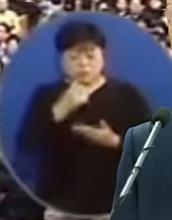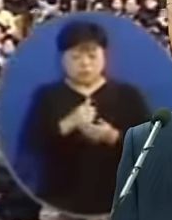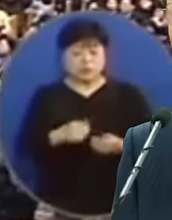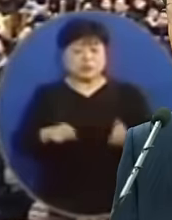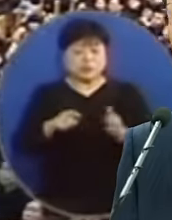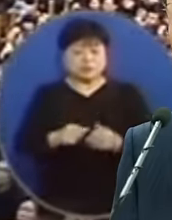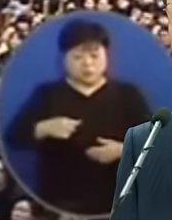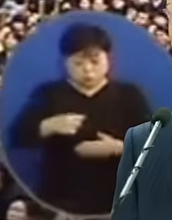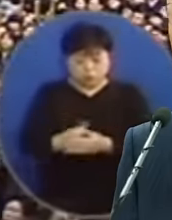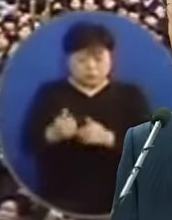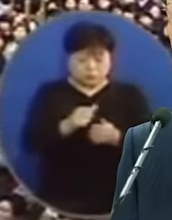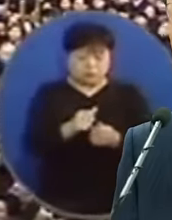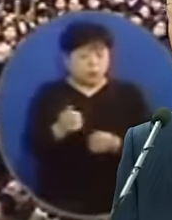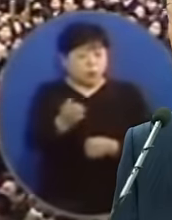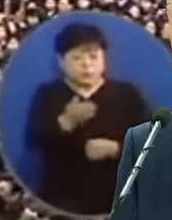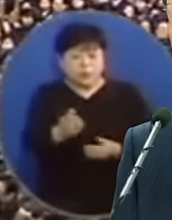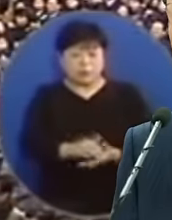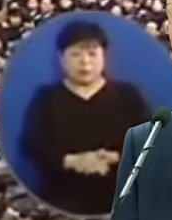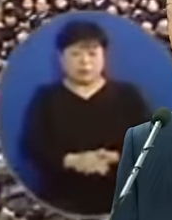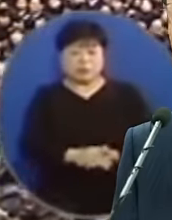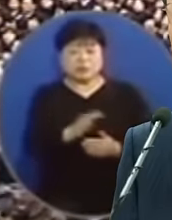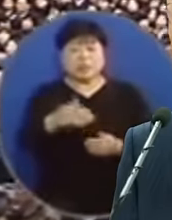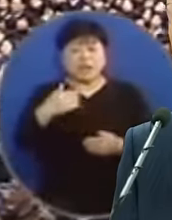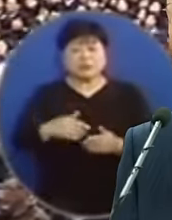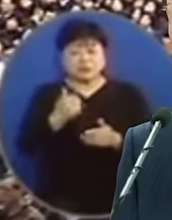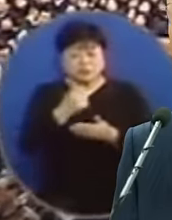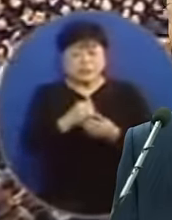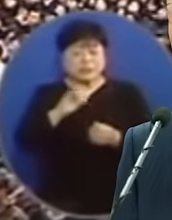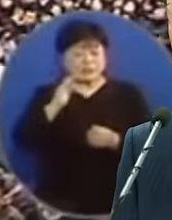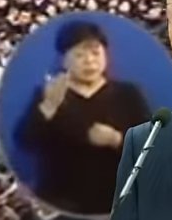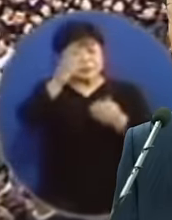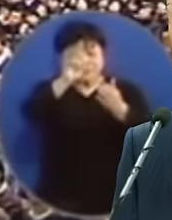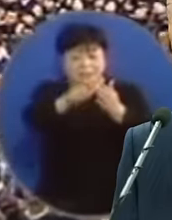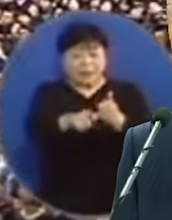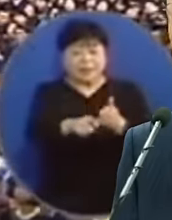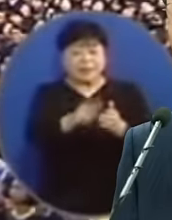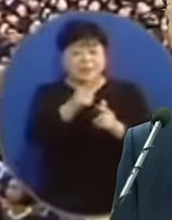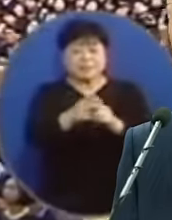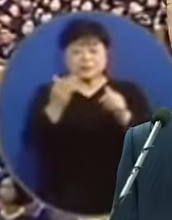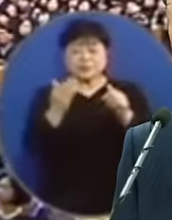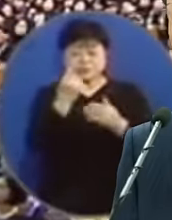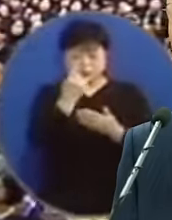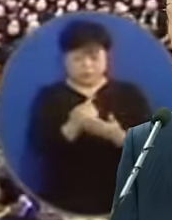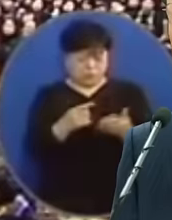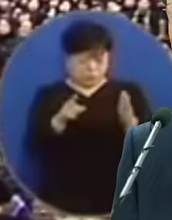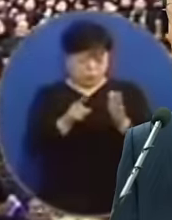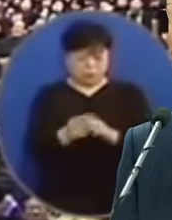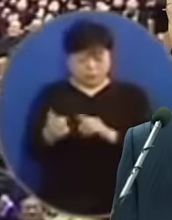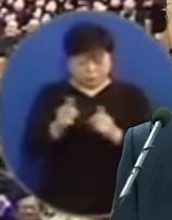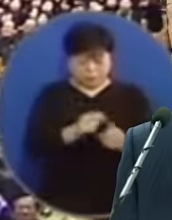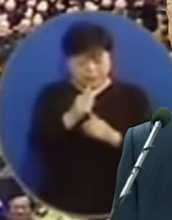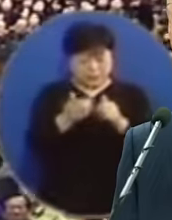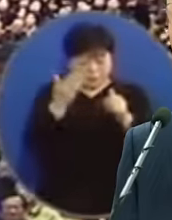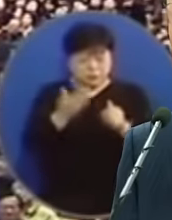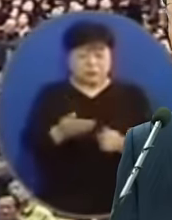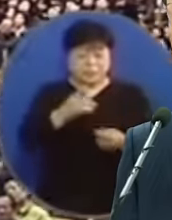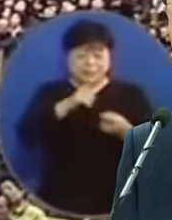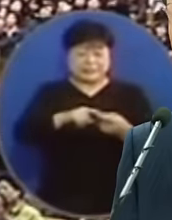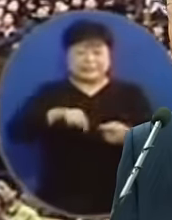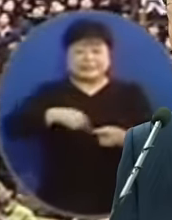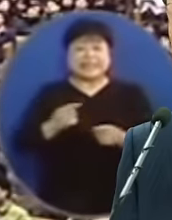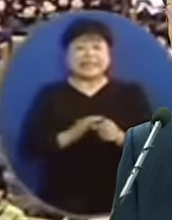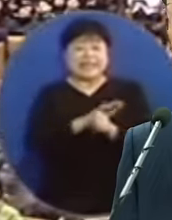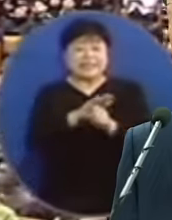용감히 죽는 자가 호의거니와 우리가 아직 죄인 되었을 때 그리스도께서 우리를 위하여 죽으심으로 하나님께서 우리에 대한 자기의